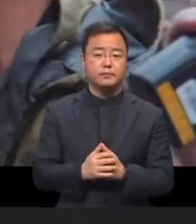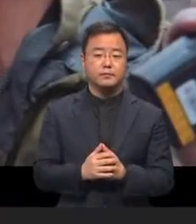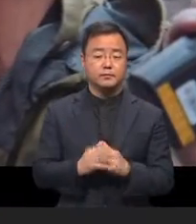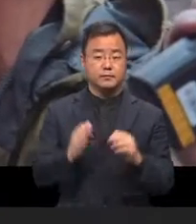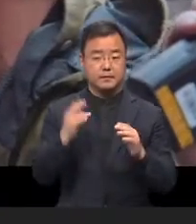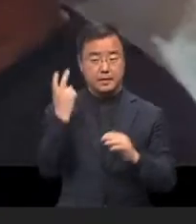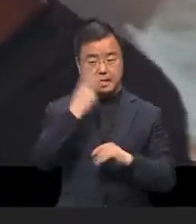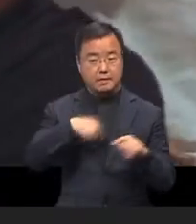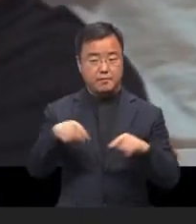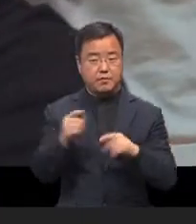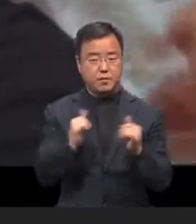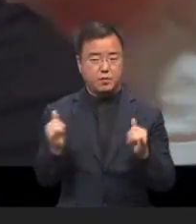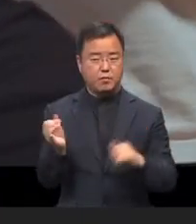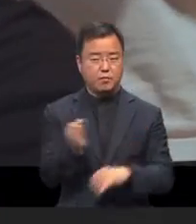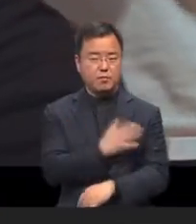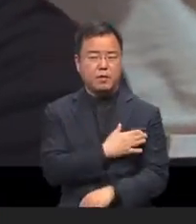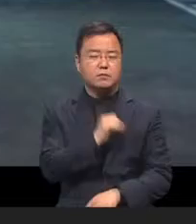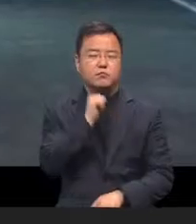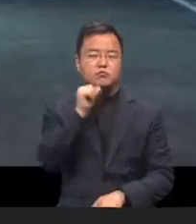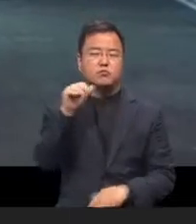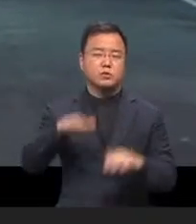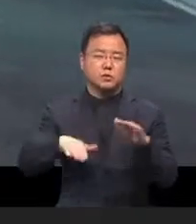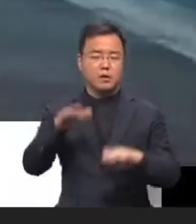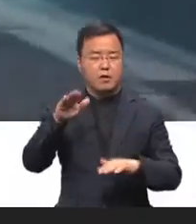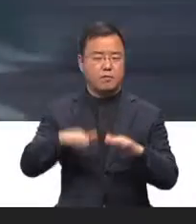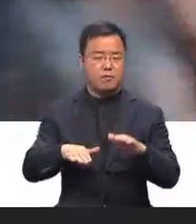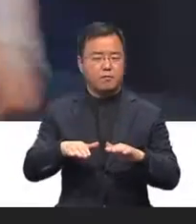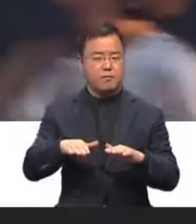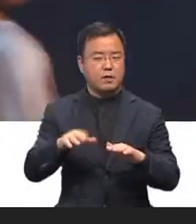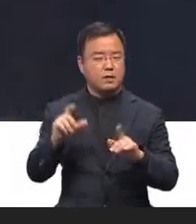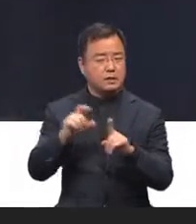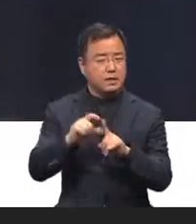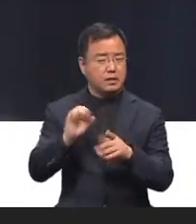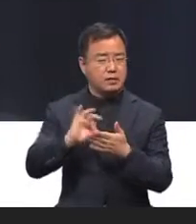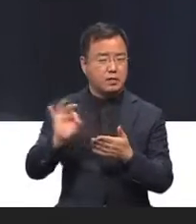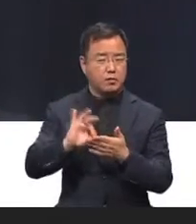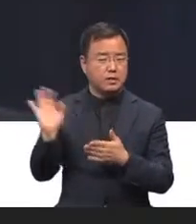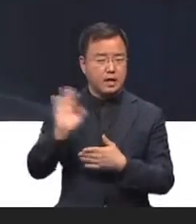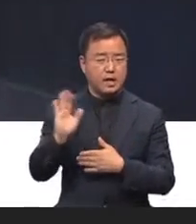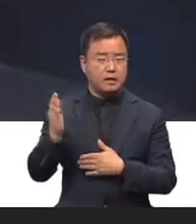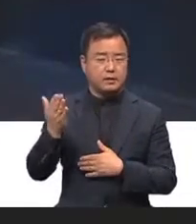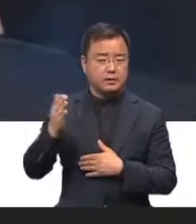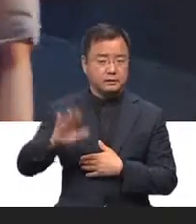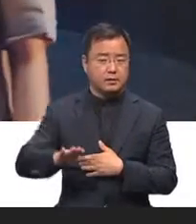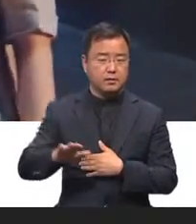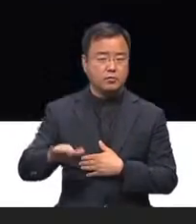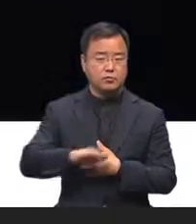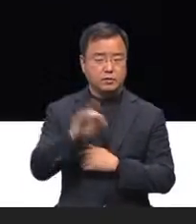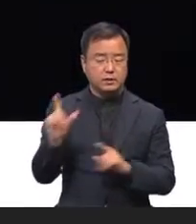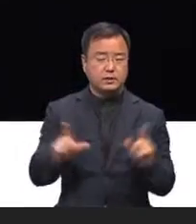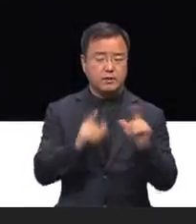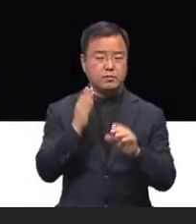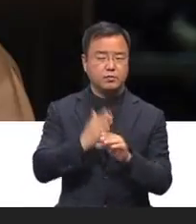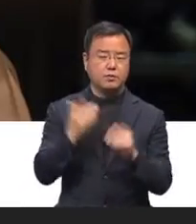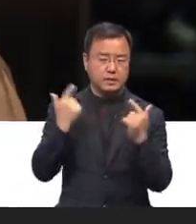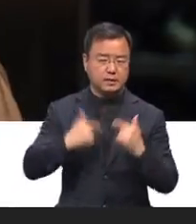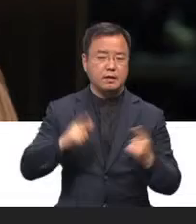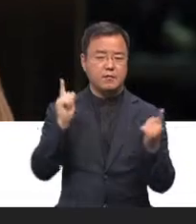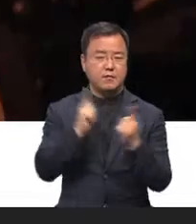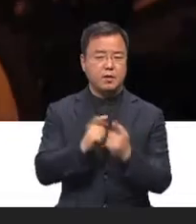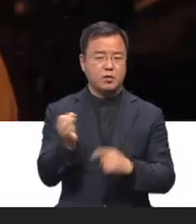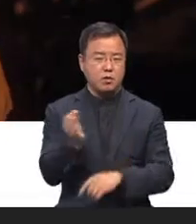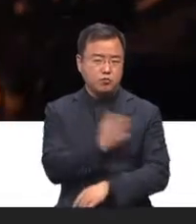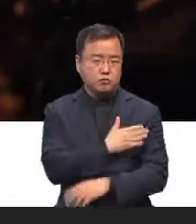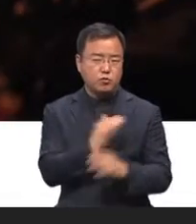감독은 빈부격차 양극화 같은 단어를 쓰지 않더라도 우리 일상에서 늘 마주치는 부자와 가난한 자 의